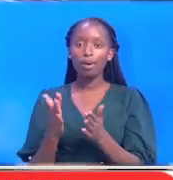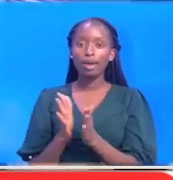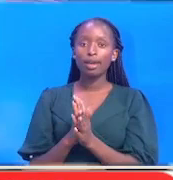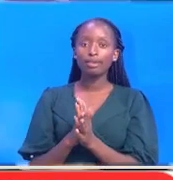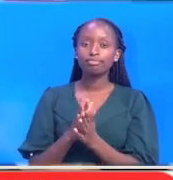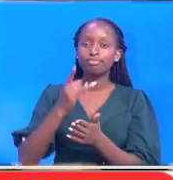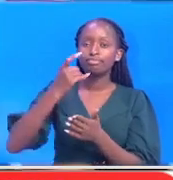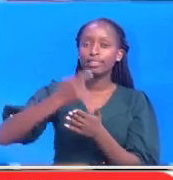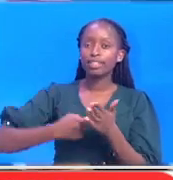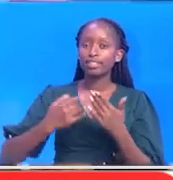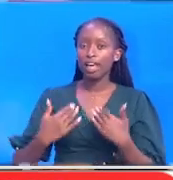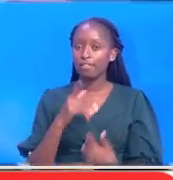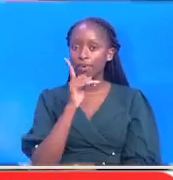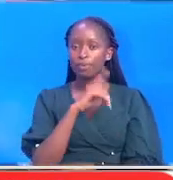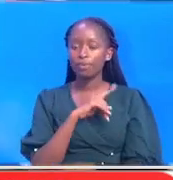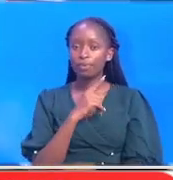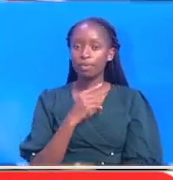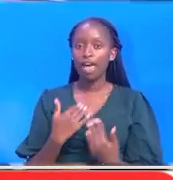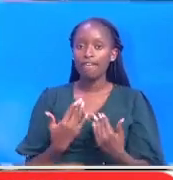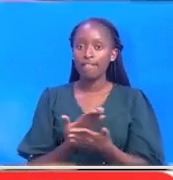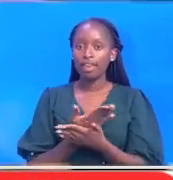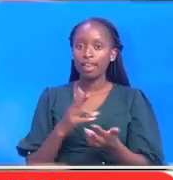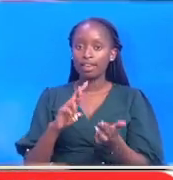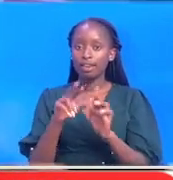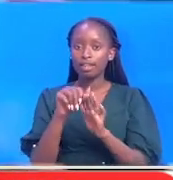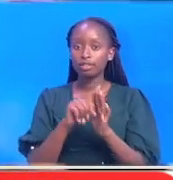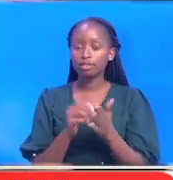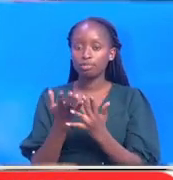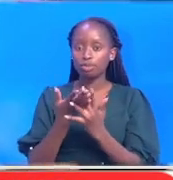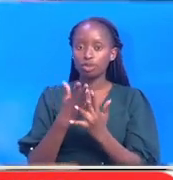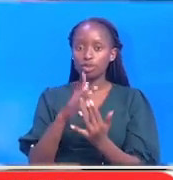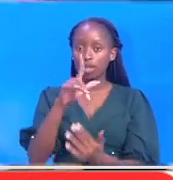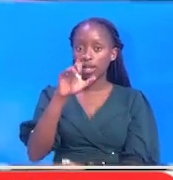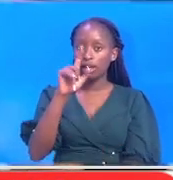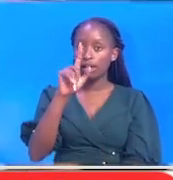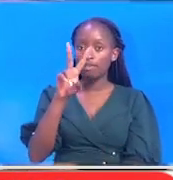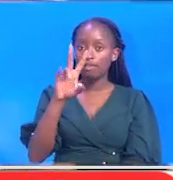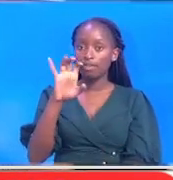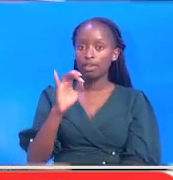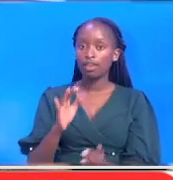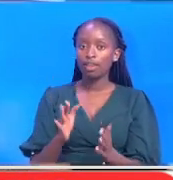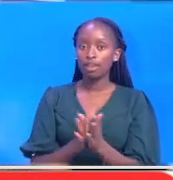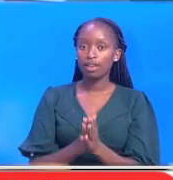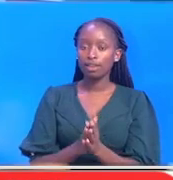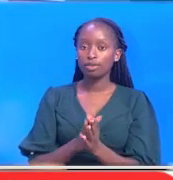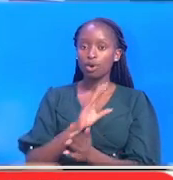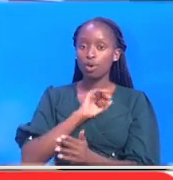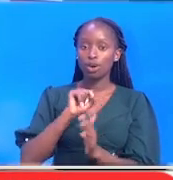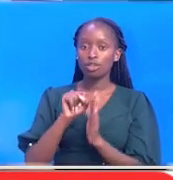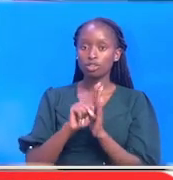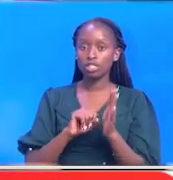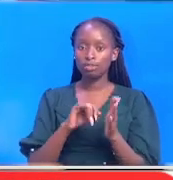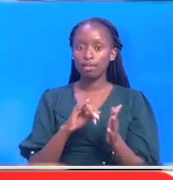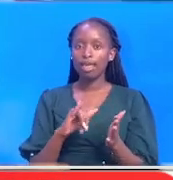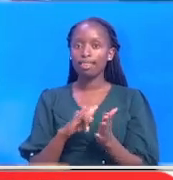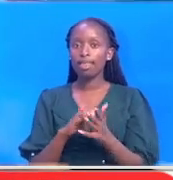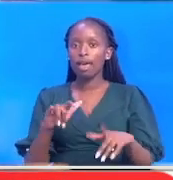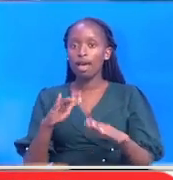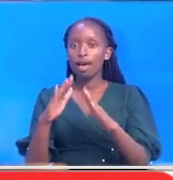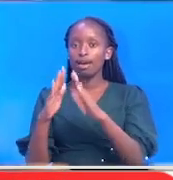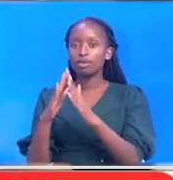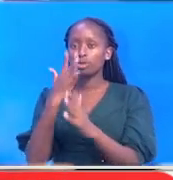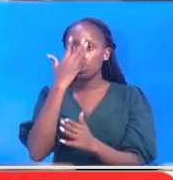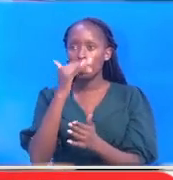There is no relationship between the levy and ownership of the house, because the housing levy